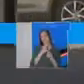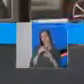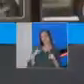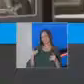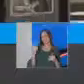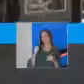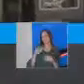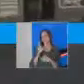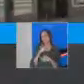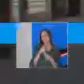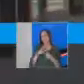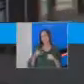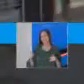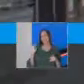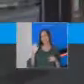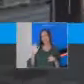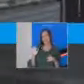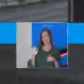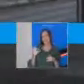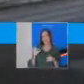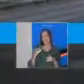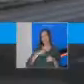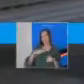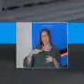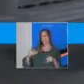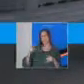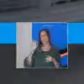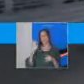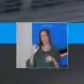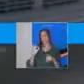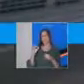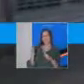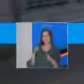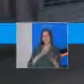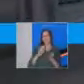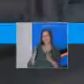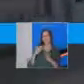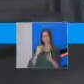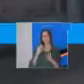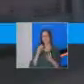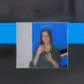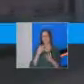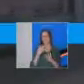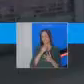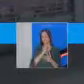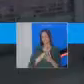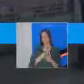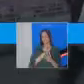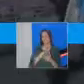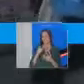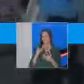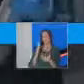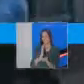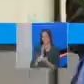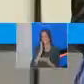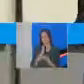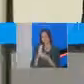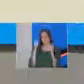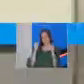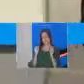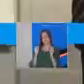אורתודוקס, לריקונסטרקשניסט. יש באמת פה מגוון, מנעד גדול של denominations, מה שנקרא, וזה